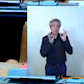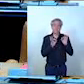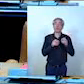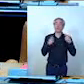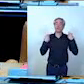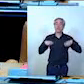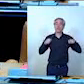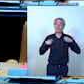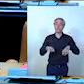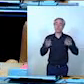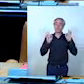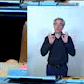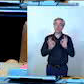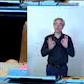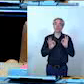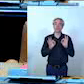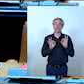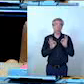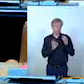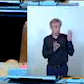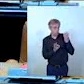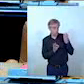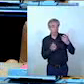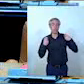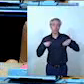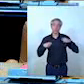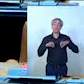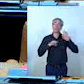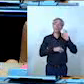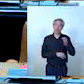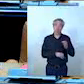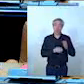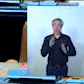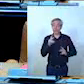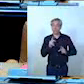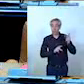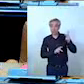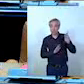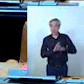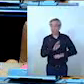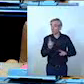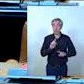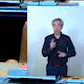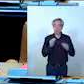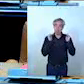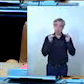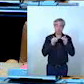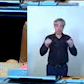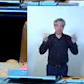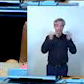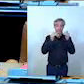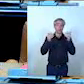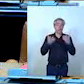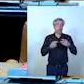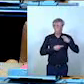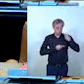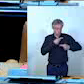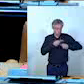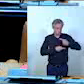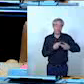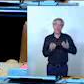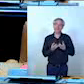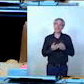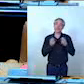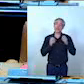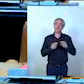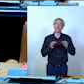consommation, c'est-à-dire consommer exactement ce dont nous avons besoin, ni plus ni moins. Et à l'heure où je vous parle, une série d'optimisations a déjà été enclenchée, notamment pour la